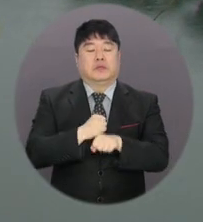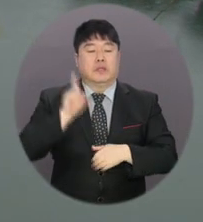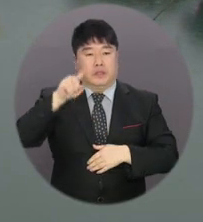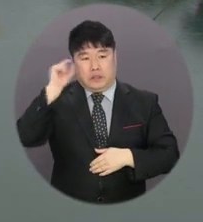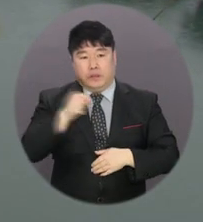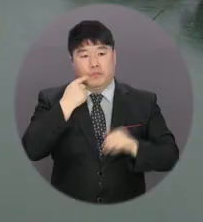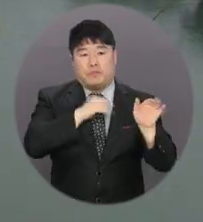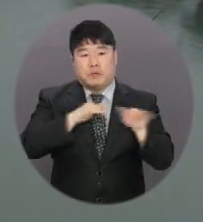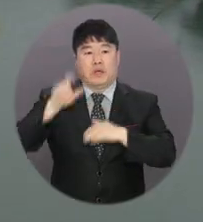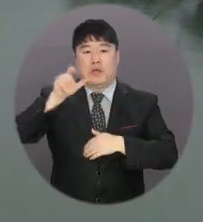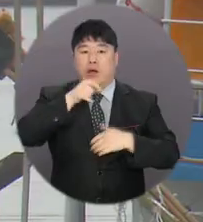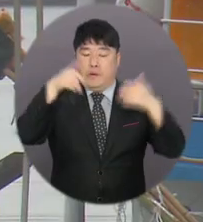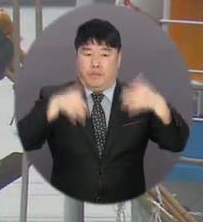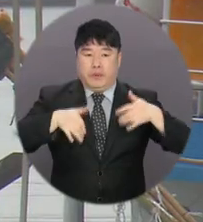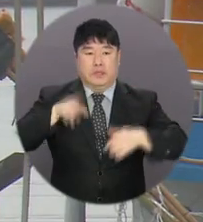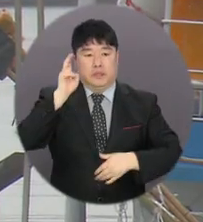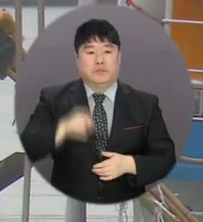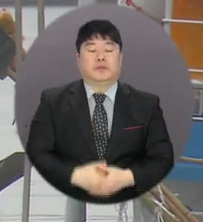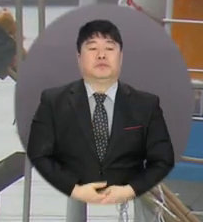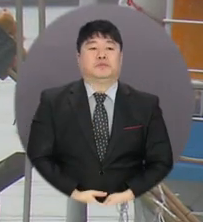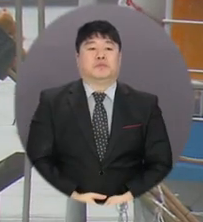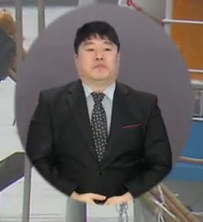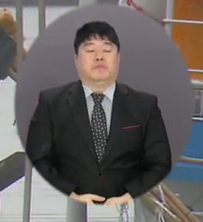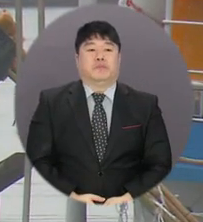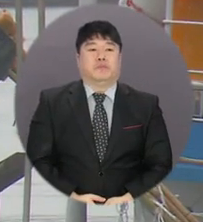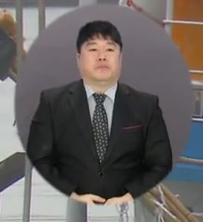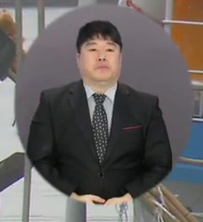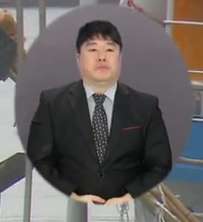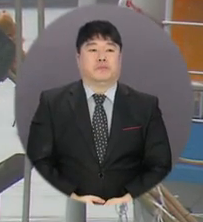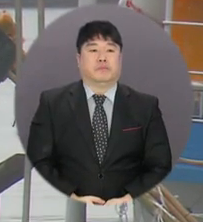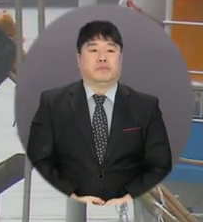내일 새벽 해안 지역에 강한 비가 내리겠습니다. MBC 뉴스 이다솔입니다.